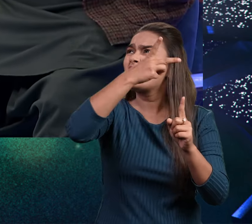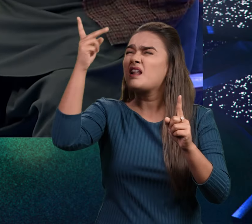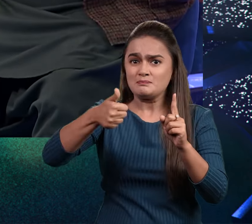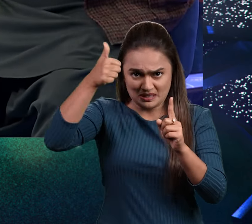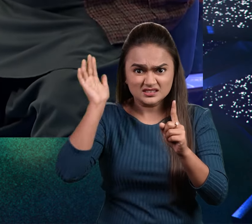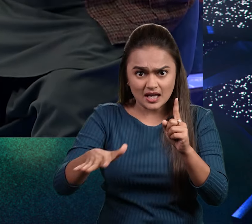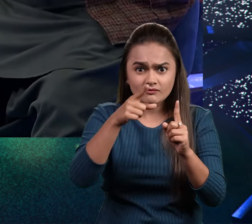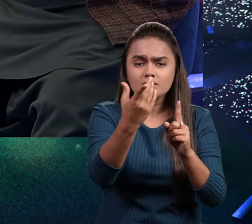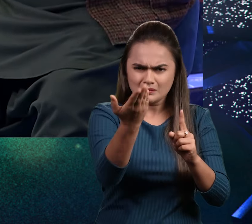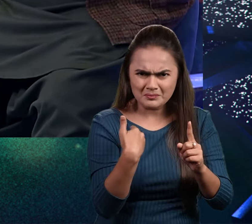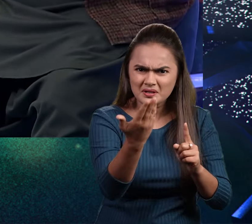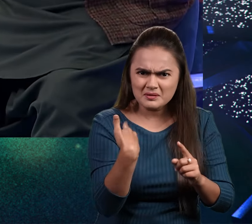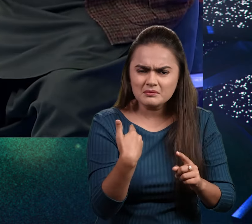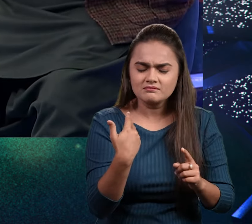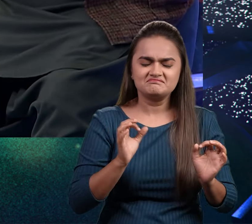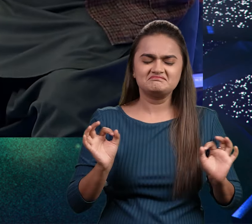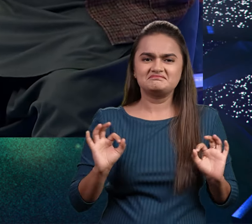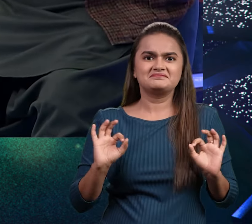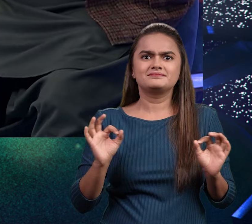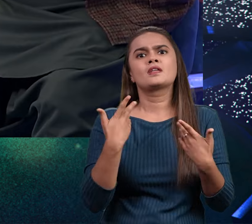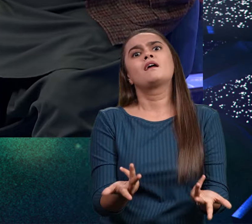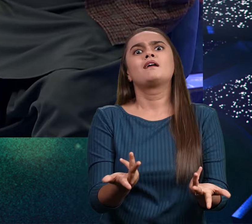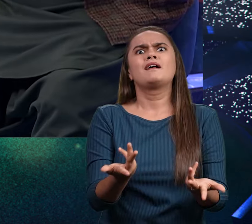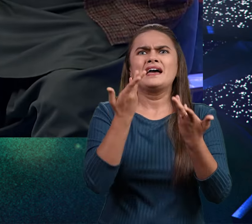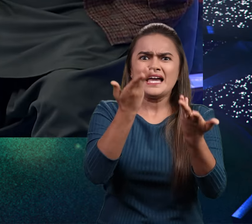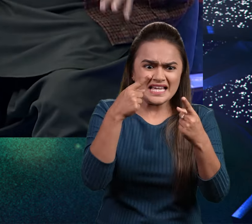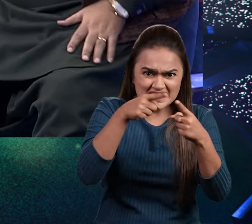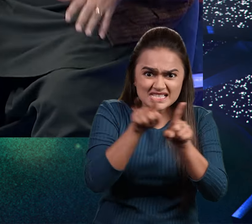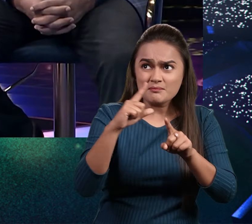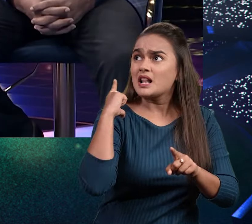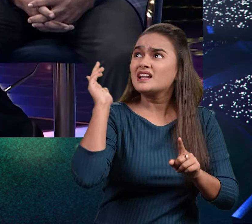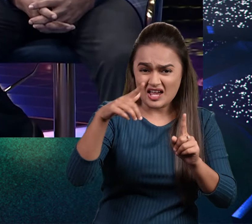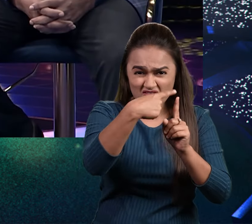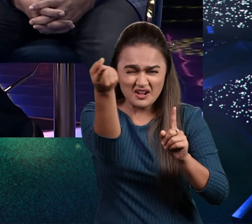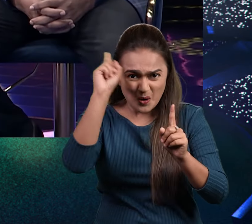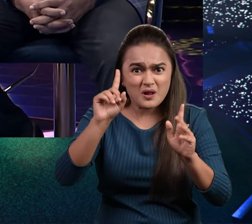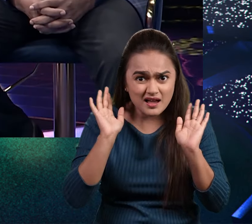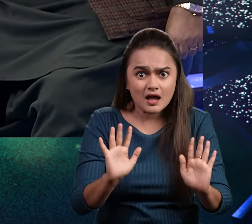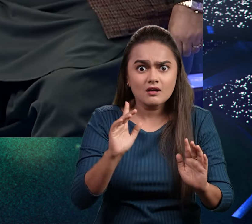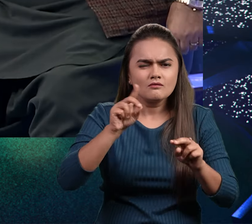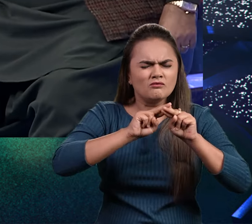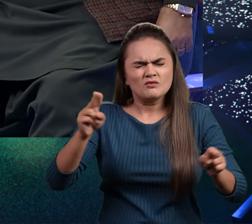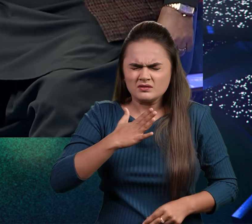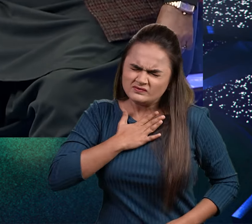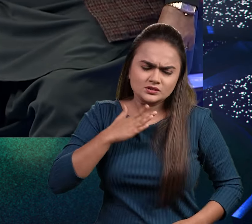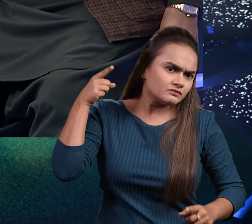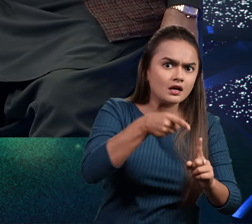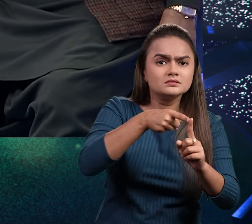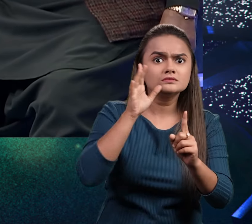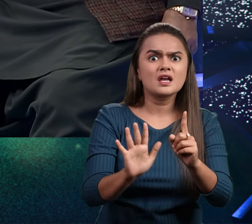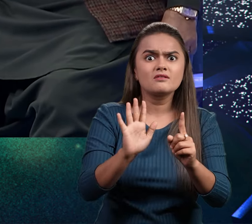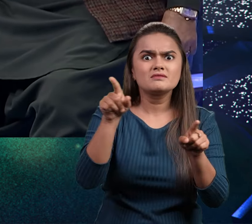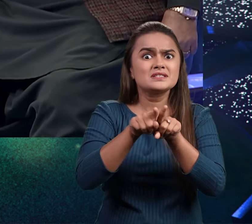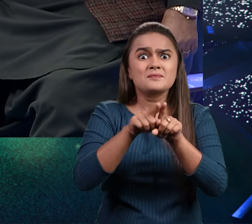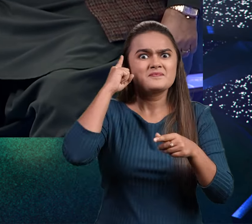कप्तानी इससे उपर कप्तानी है कोई बताओ है कोई नहीं है फिर ऐसा कोई लीडर है जिस पे इतना